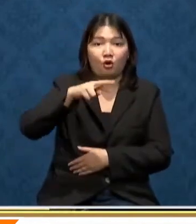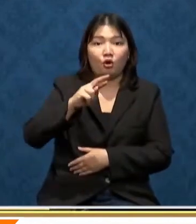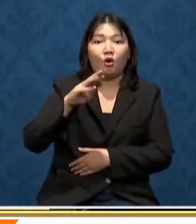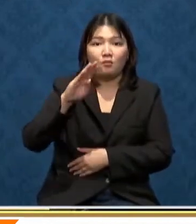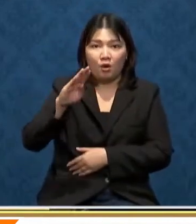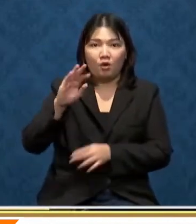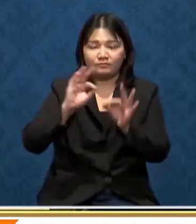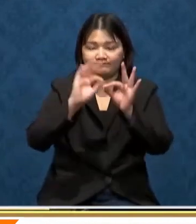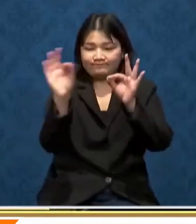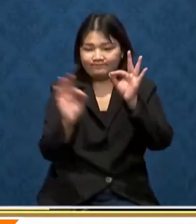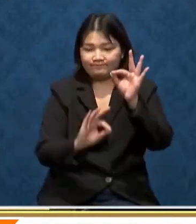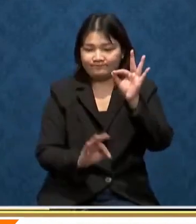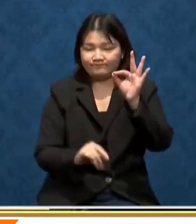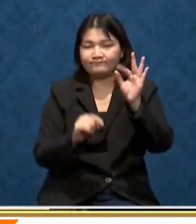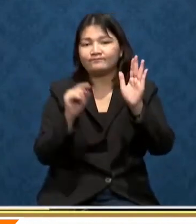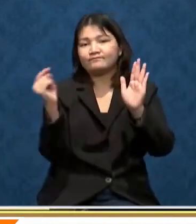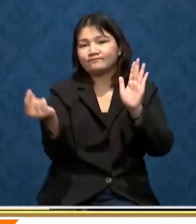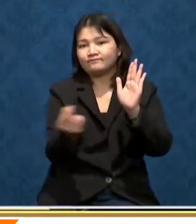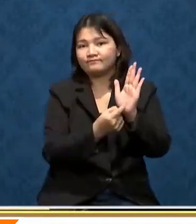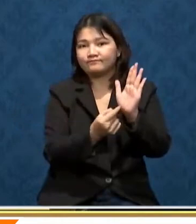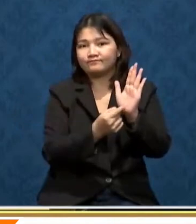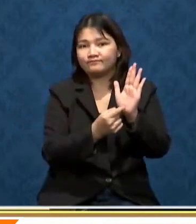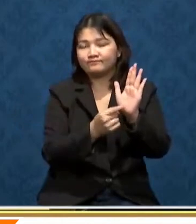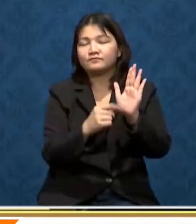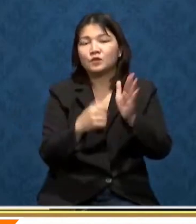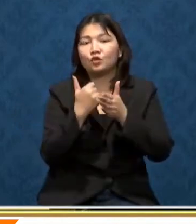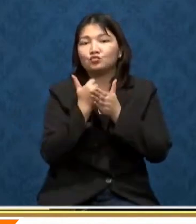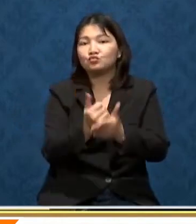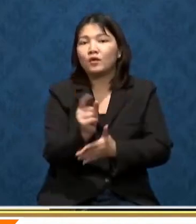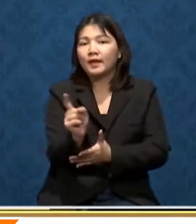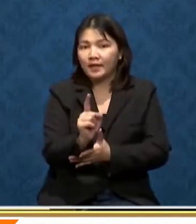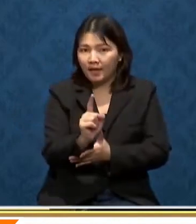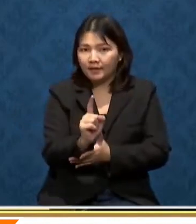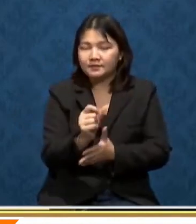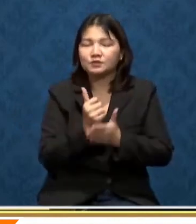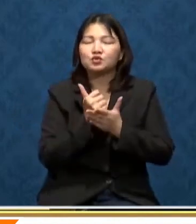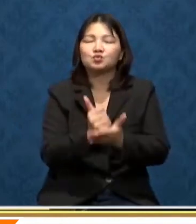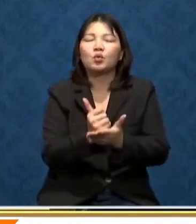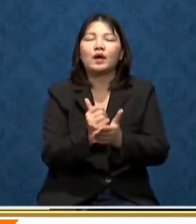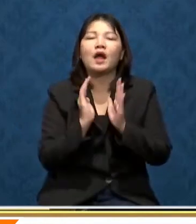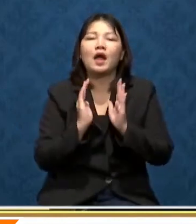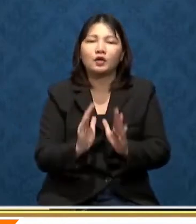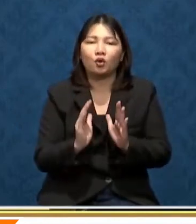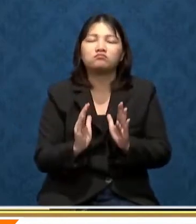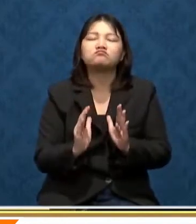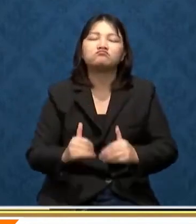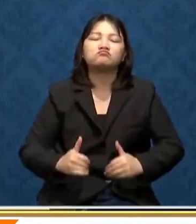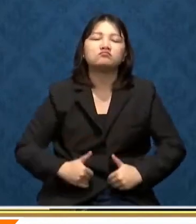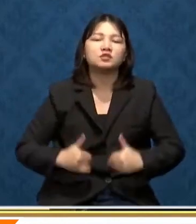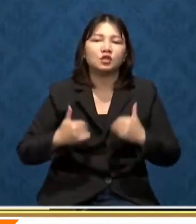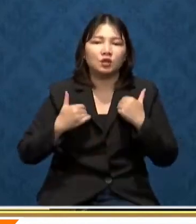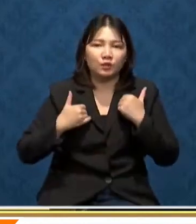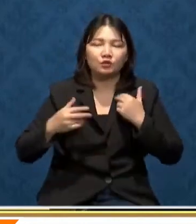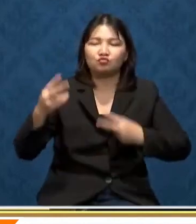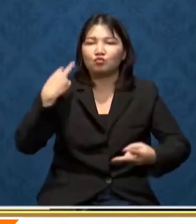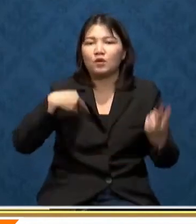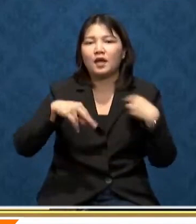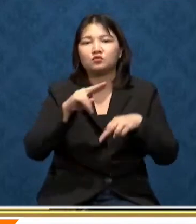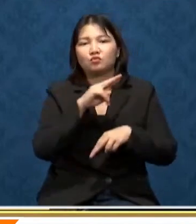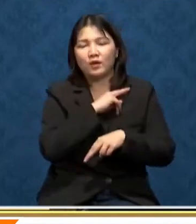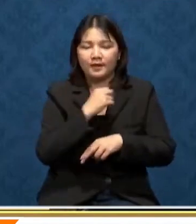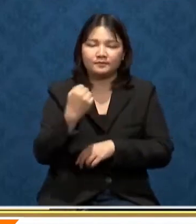ทุนมีเพื่อประกันความมั่นคงในการดำเนินชีวิตให้กับพี่น้อง